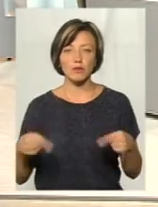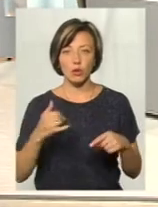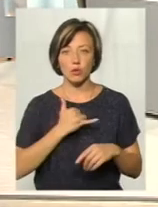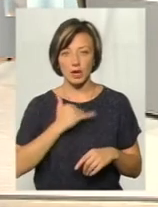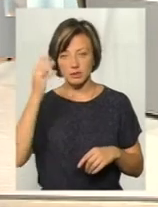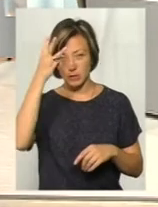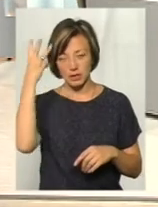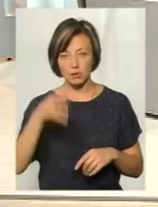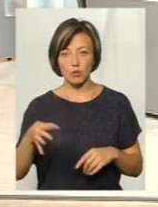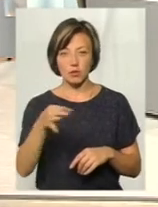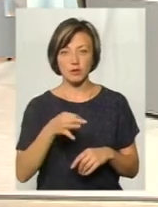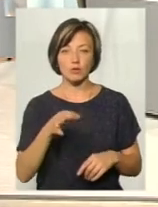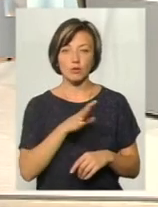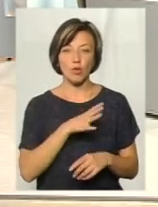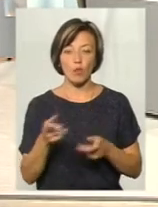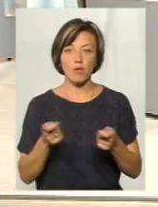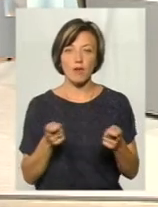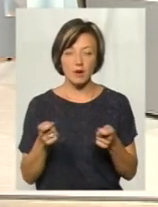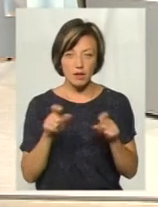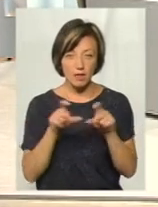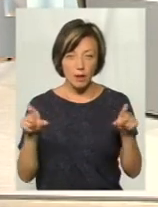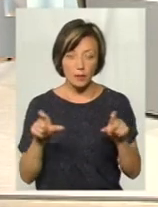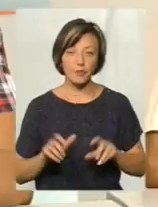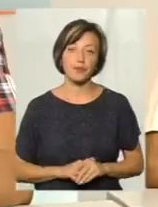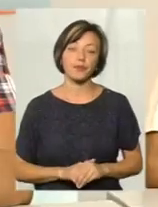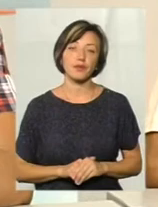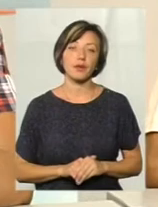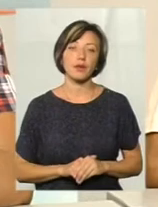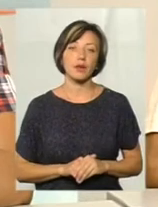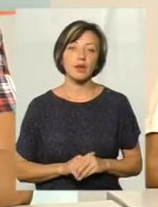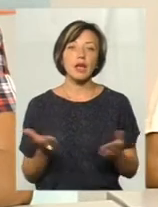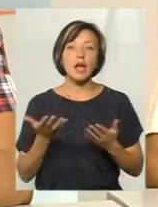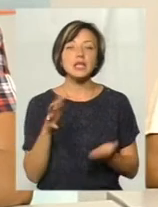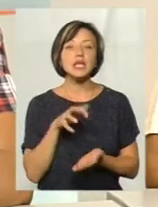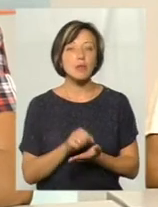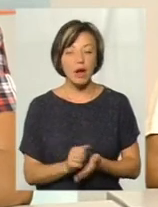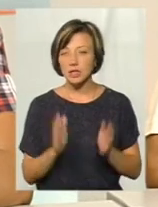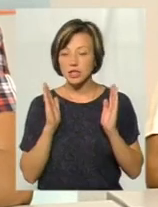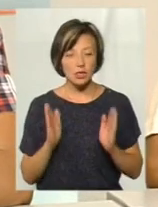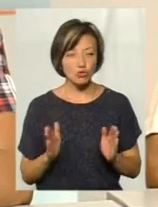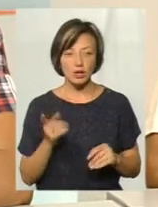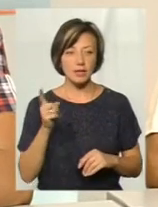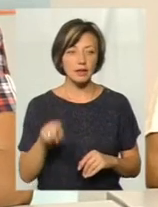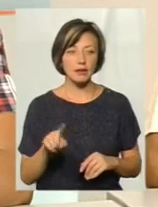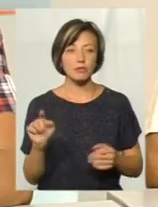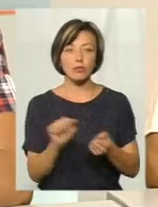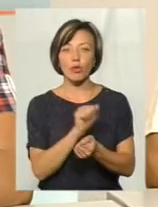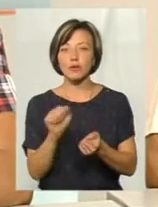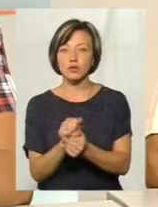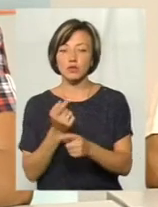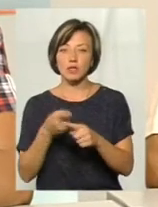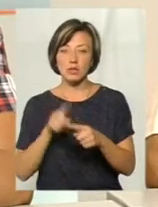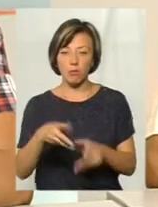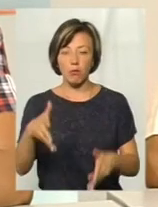нас було відповідне управління, які займалися лише тим, щоб повисушувати оці